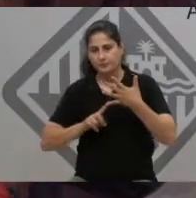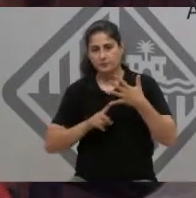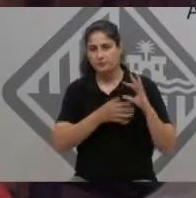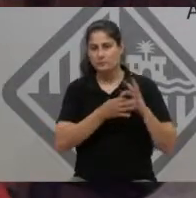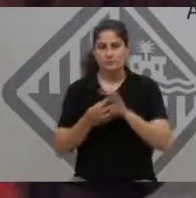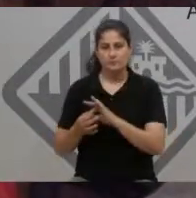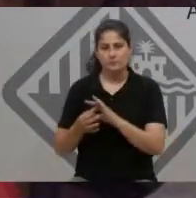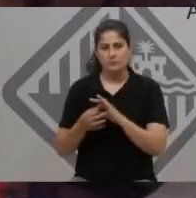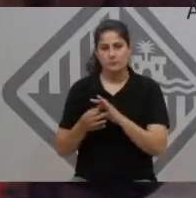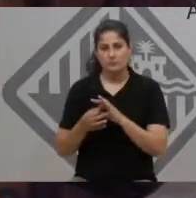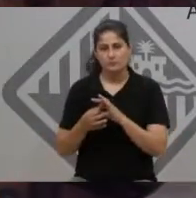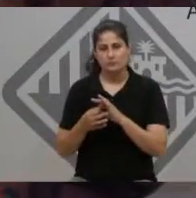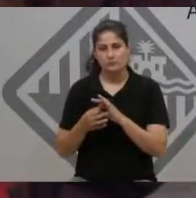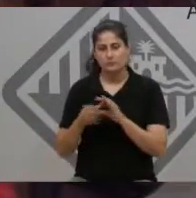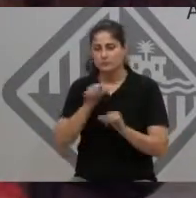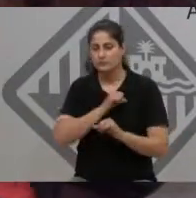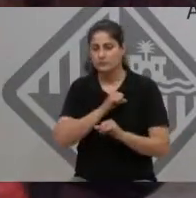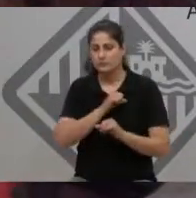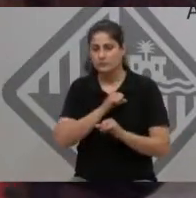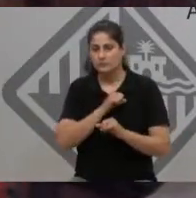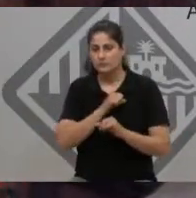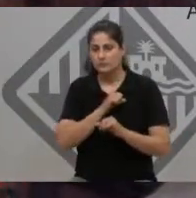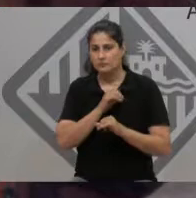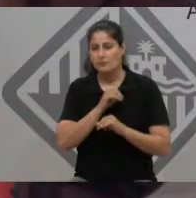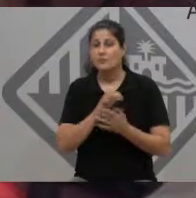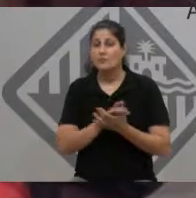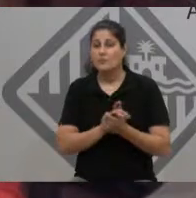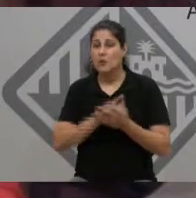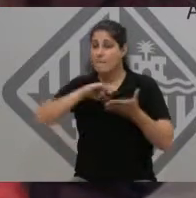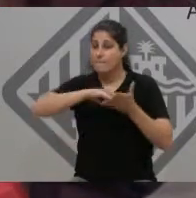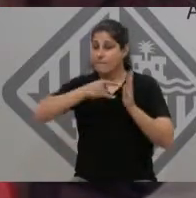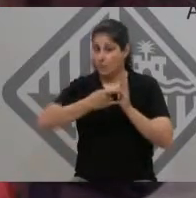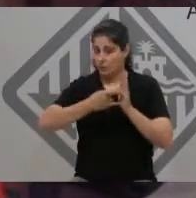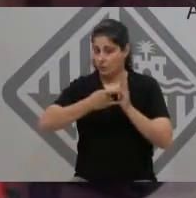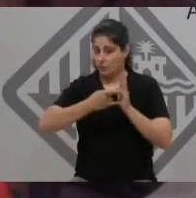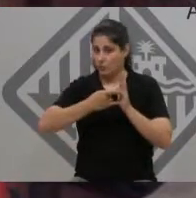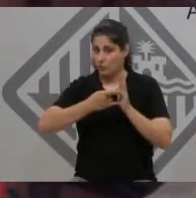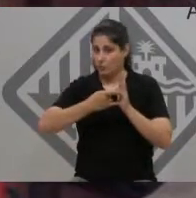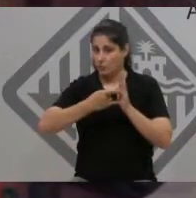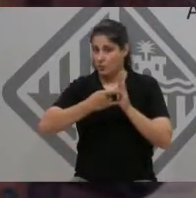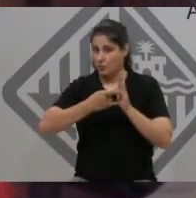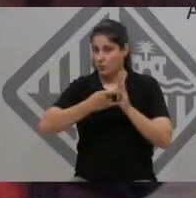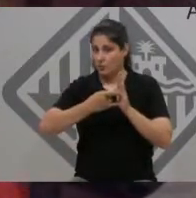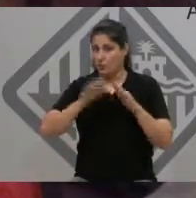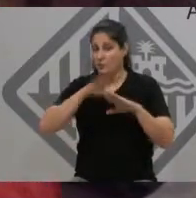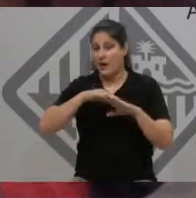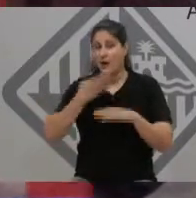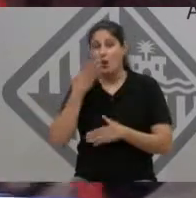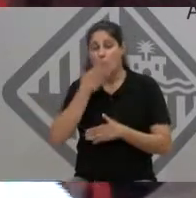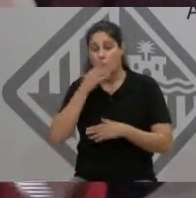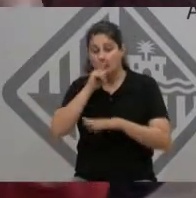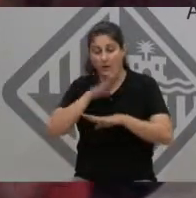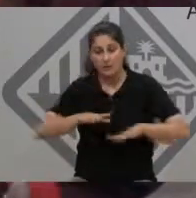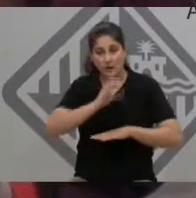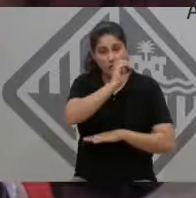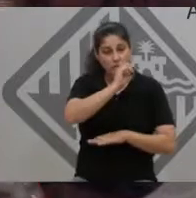referència, espera un segon, al desenvolupar el projecte de construir una nova escola infantil de 0